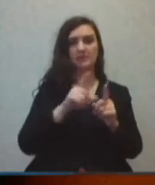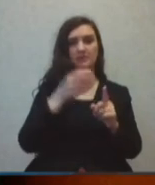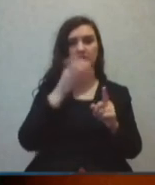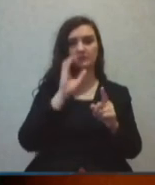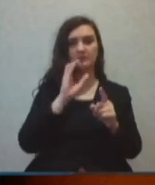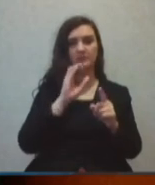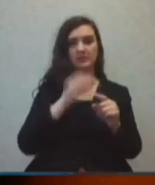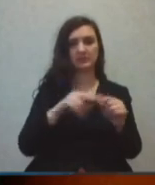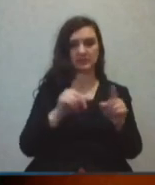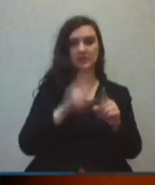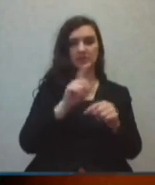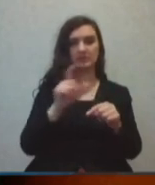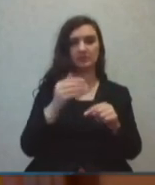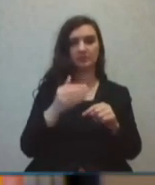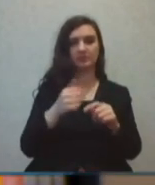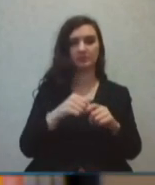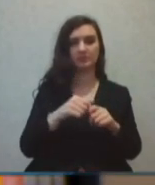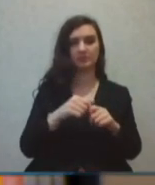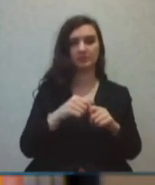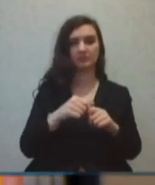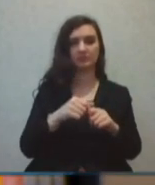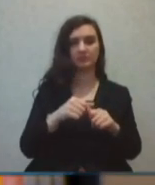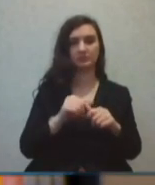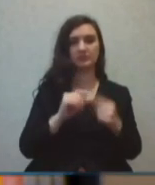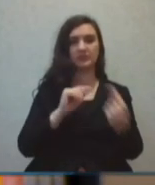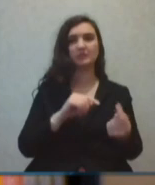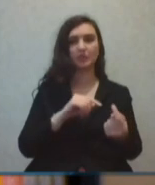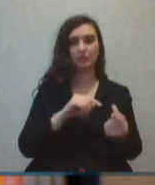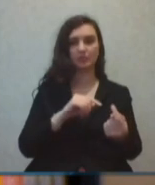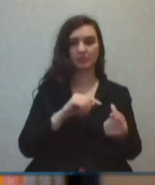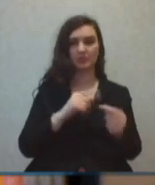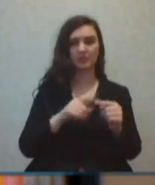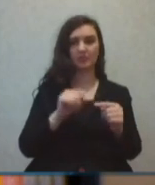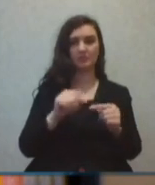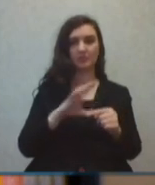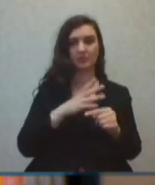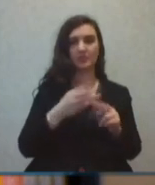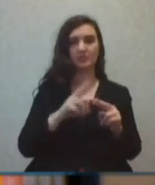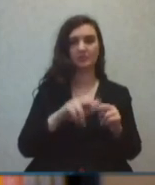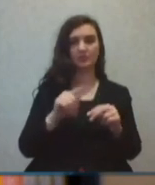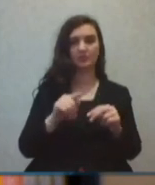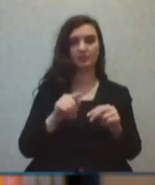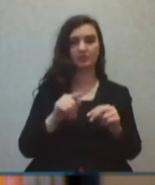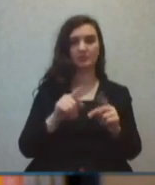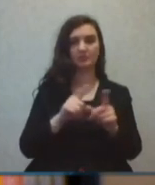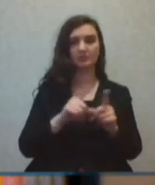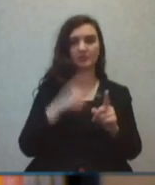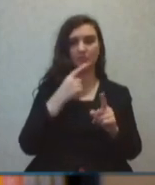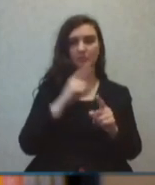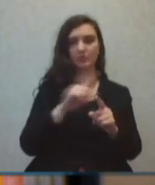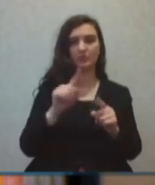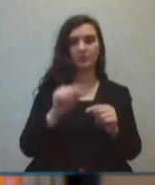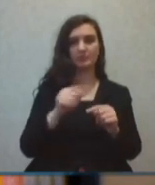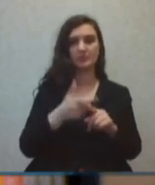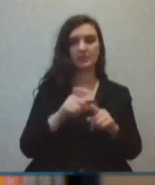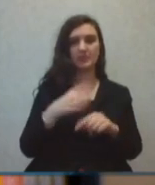და ესეც ადამიანურია, წინააღმდეგობა გაუწიო იმას და ამიტომაც ვამბობ, რომ ალბათ